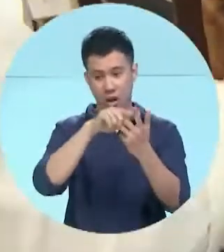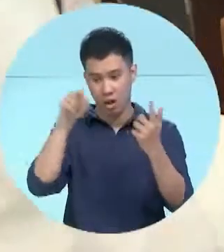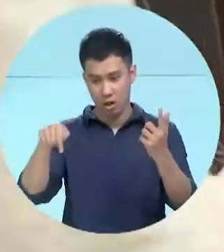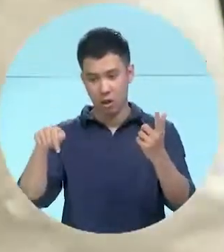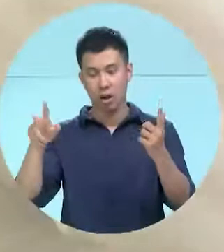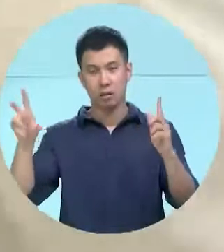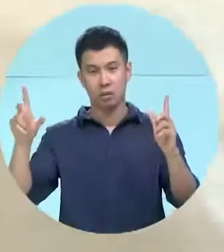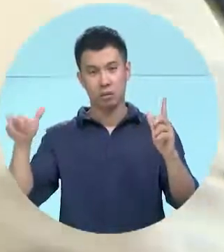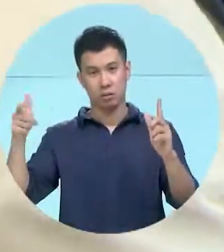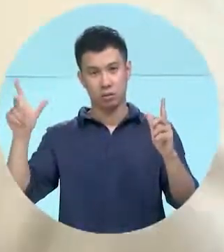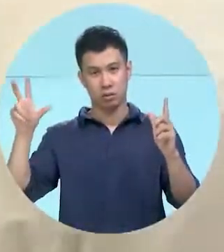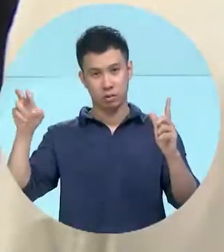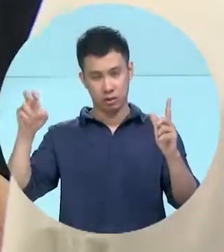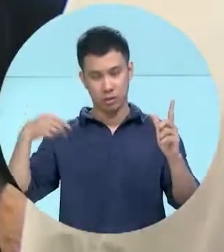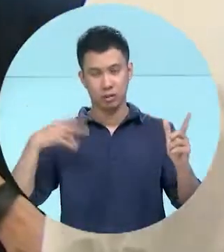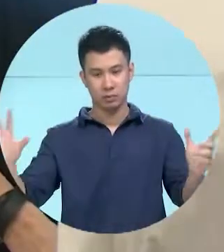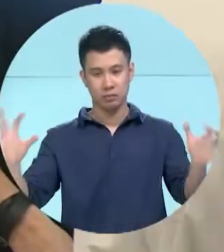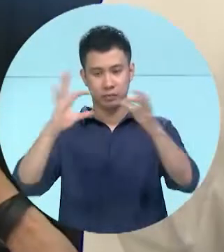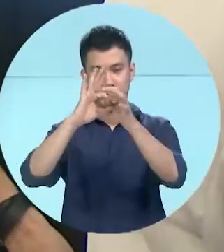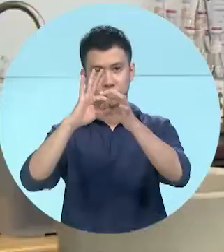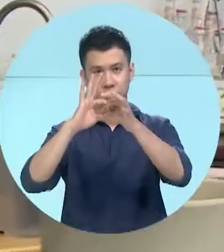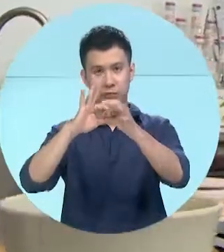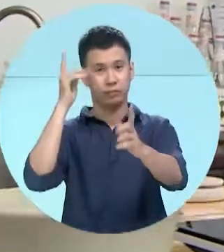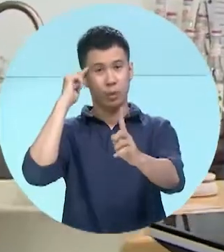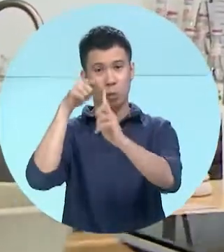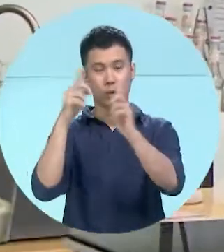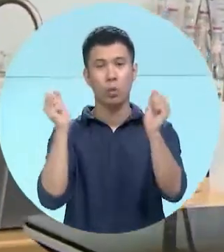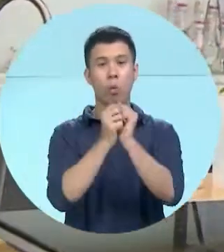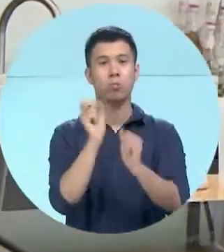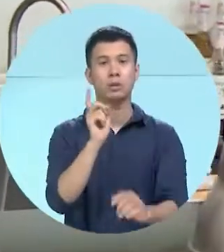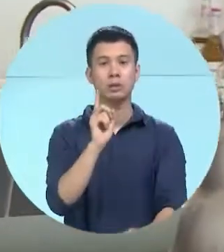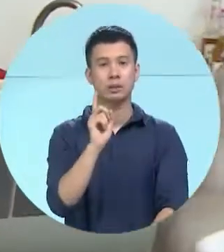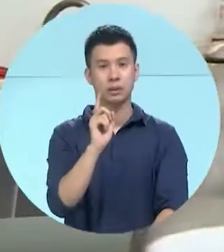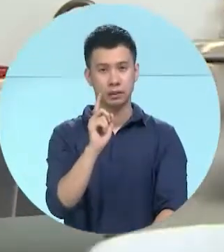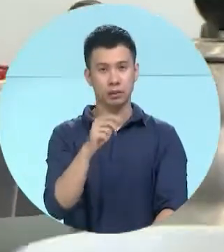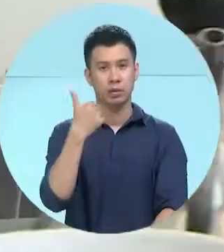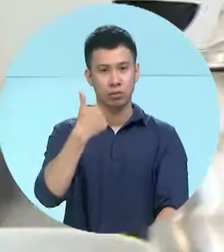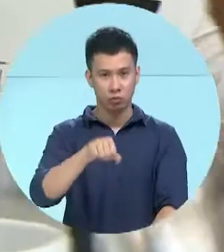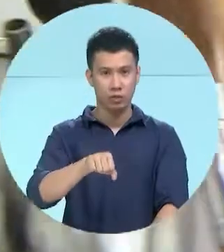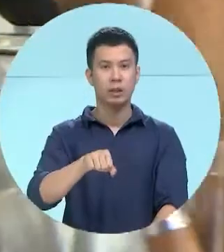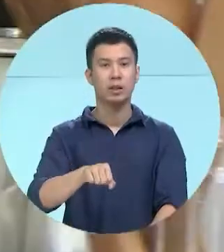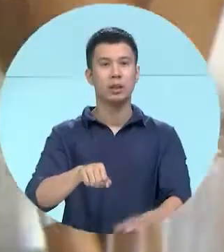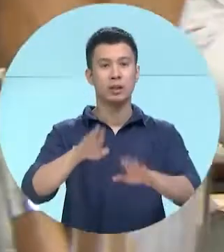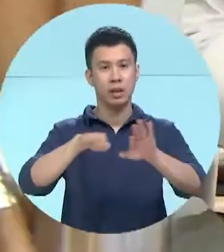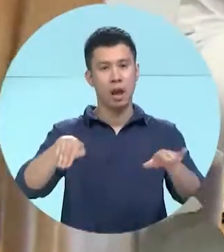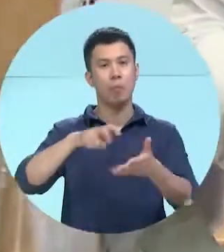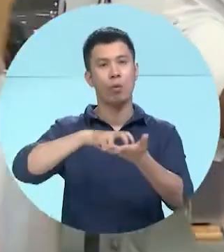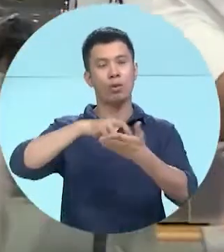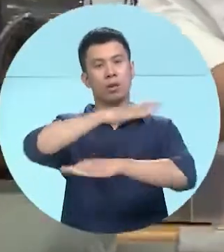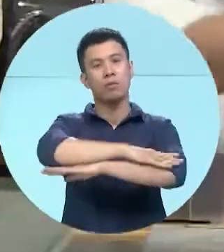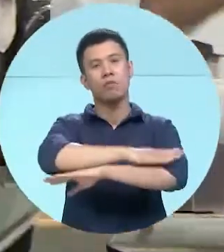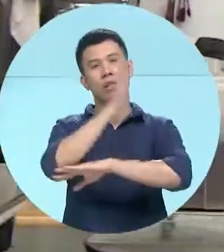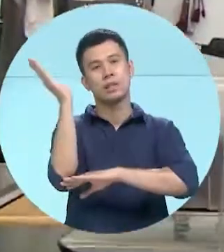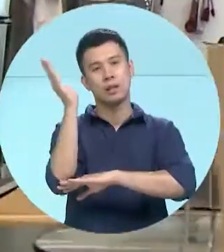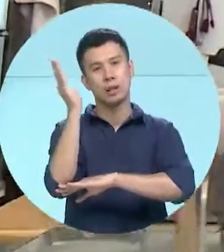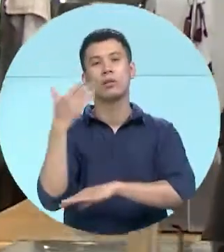Blue Dragon. Và cả hai bên thì đã gặp nhau ở một cái mục tiêu chung, đấy là vì sự phát triển của trẻ em khuyết